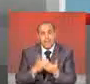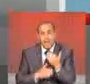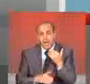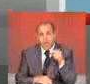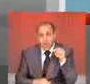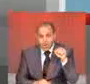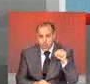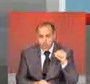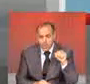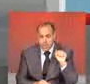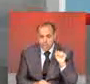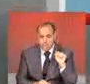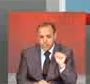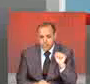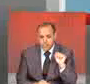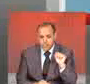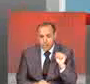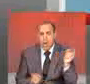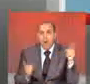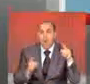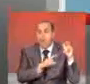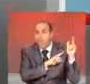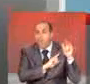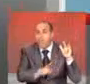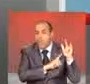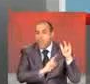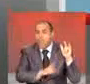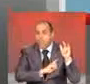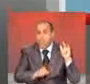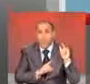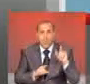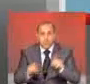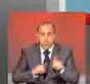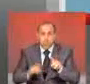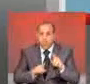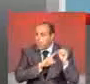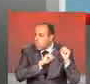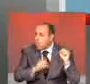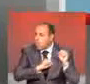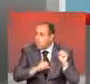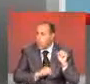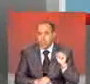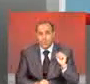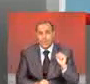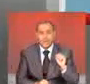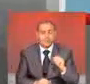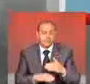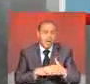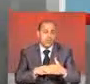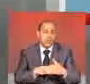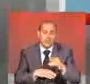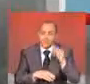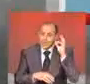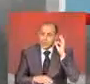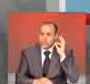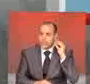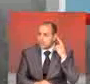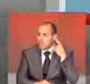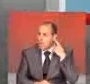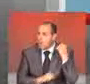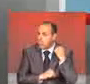هذا اليوم تجدد القصف على هذه المناطق القريبة من الحدود التونسية. وكما ذكرت تم سماع